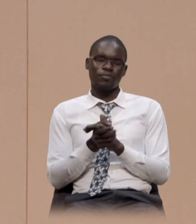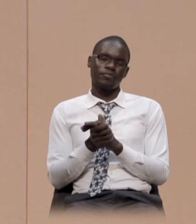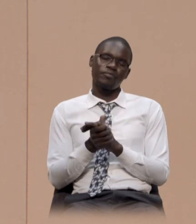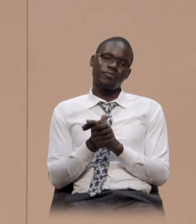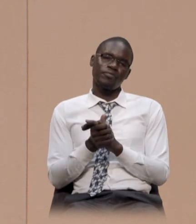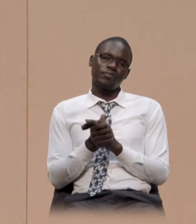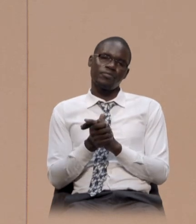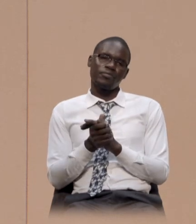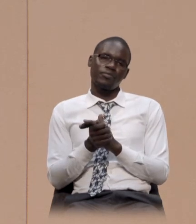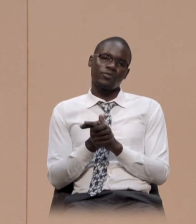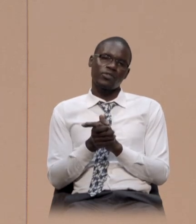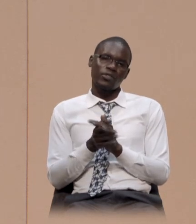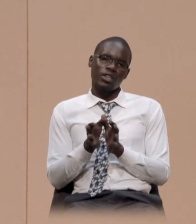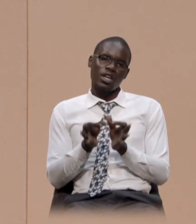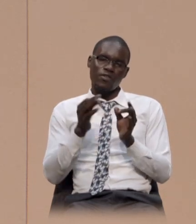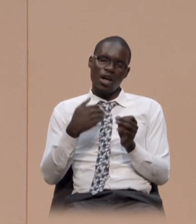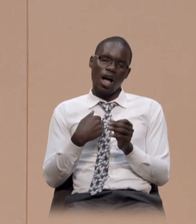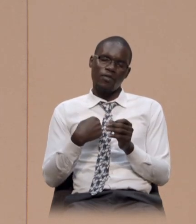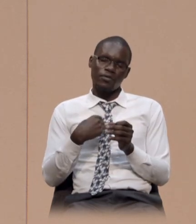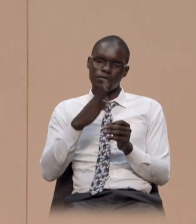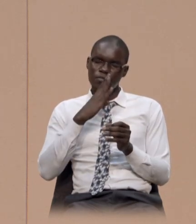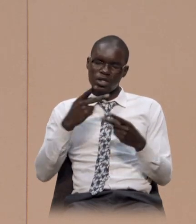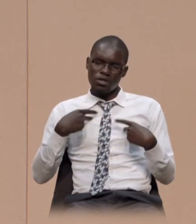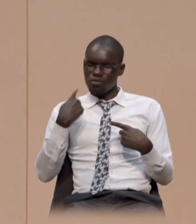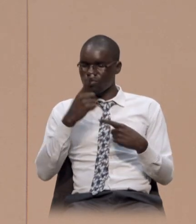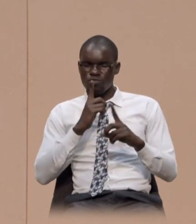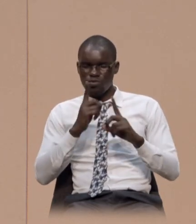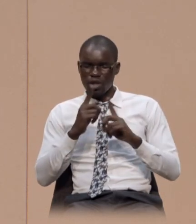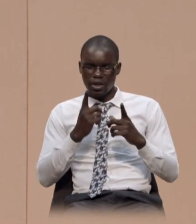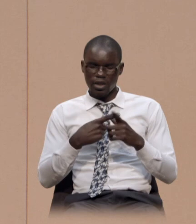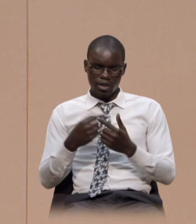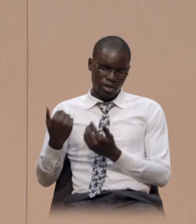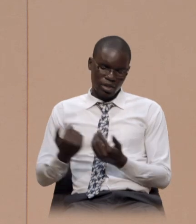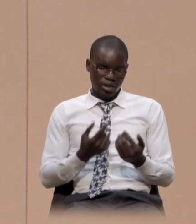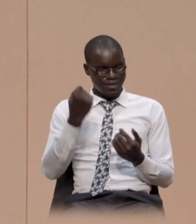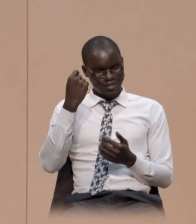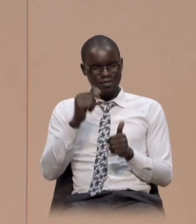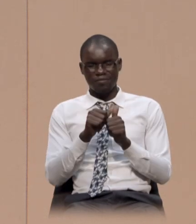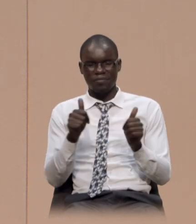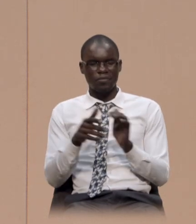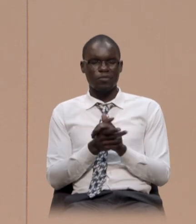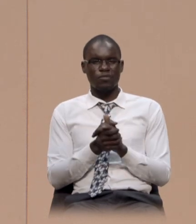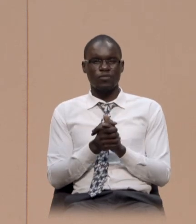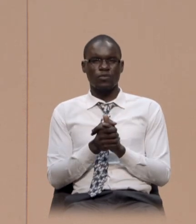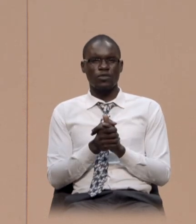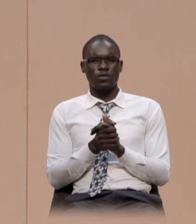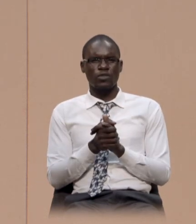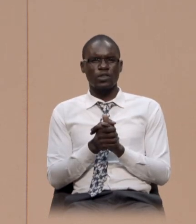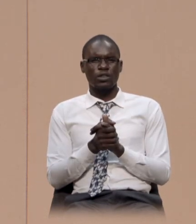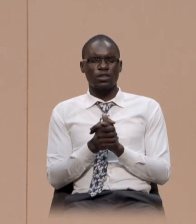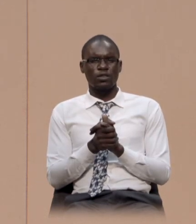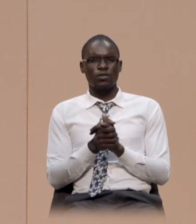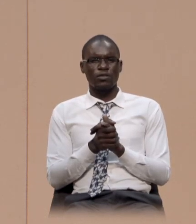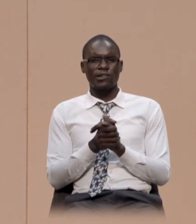ukikuwa mtu ambao unaongeleza watoto wako waelewe wewe, utakuwa mtu mzuri. Ukikuwa ai